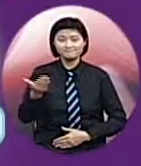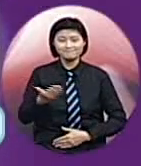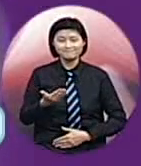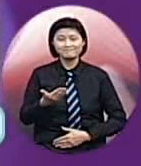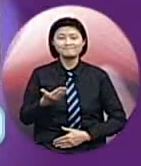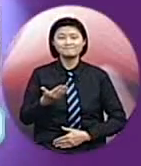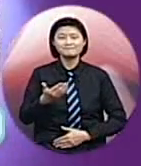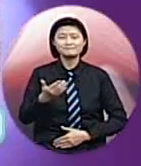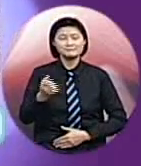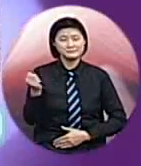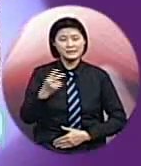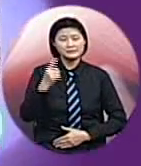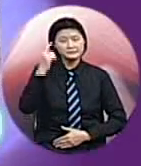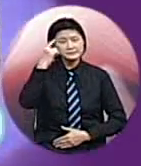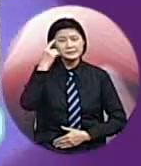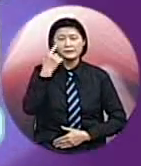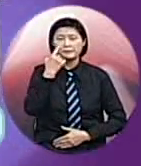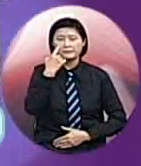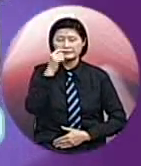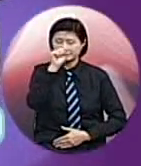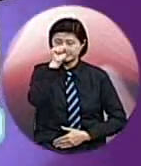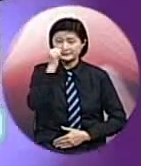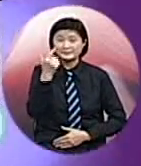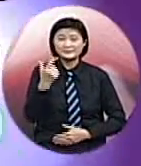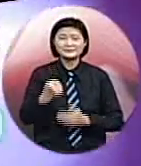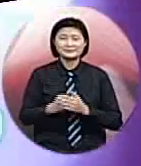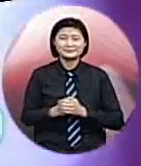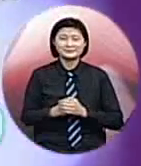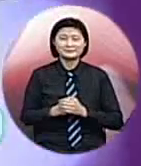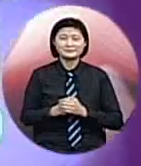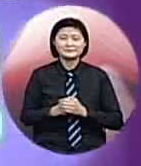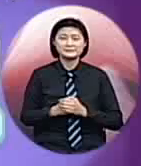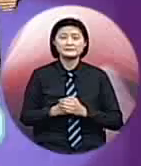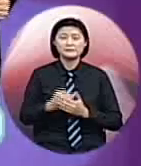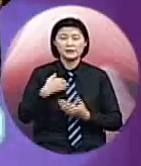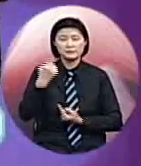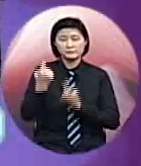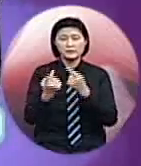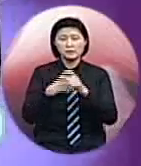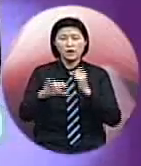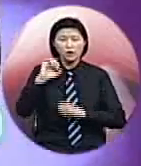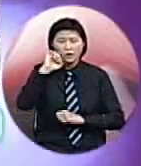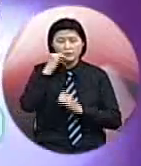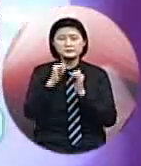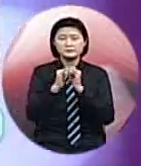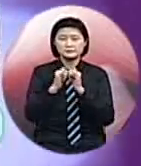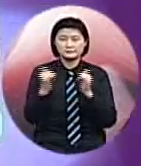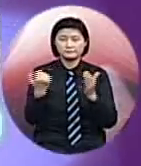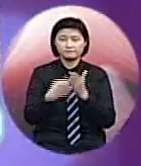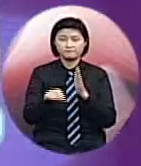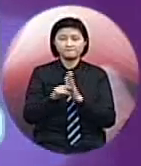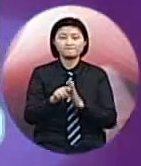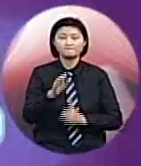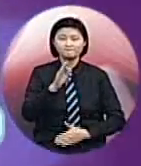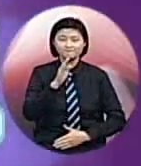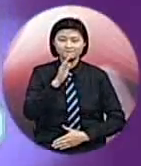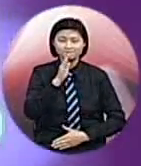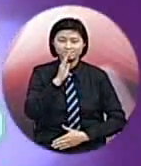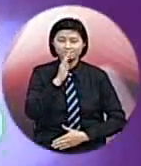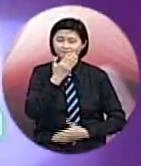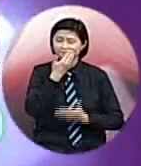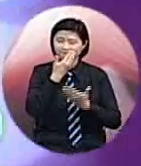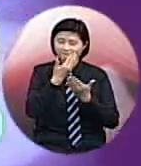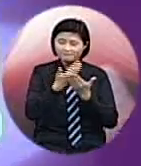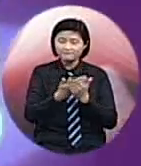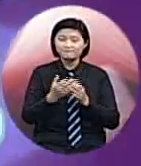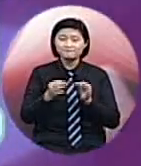이 시간을 통해서 또 새새겨보는 것도 좋을 것 같습니다. 네. 이렇게 네. 나보다 더 어려우신 분들을 위해서 네. 정말 그 소중한